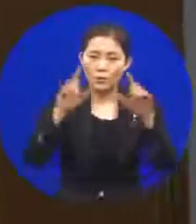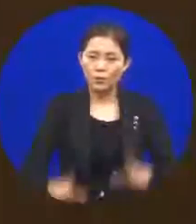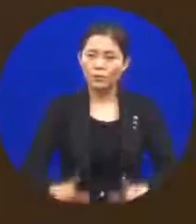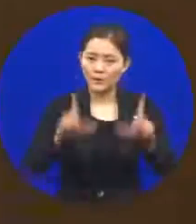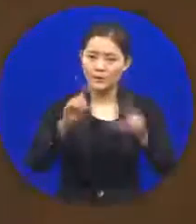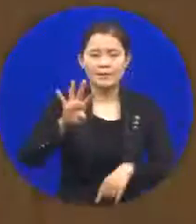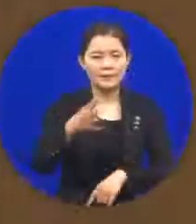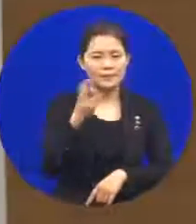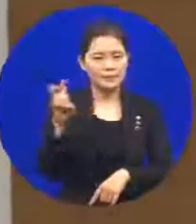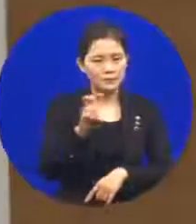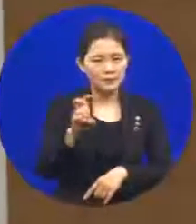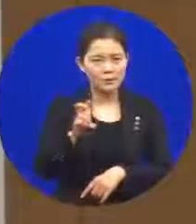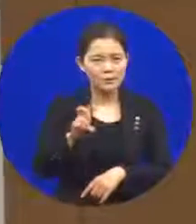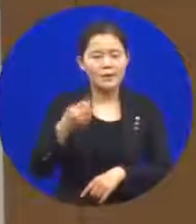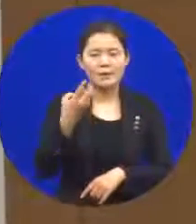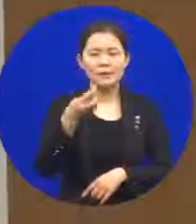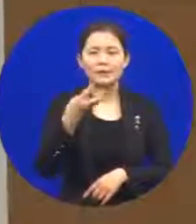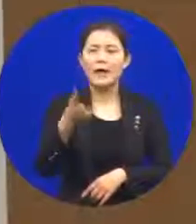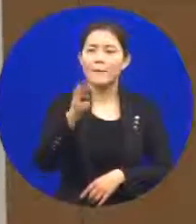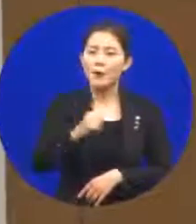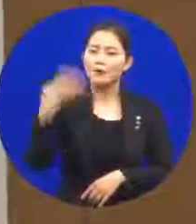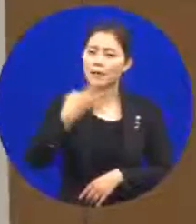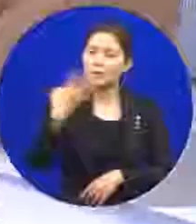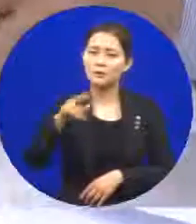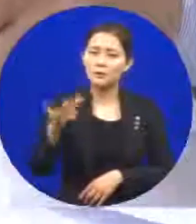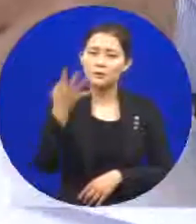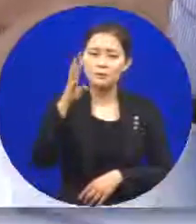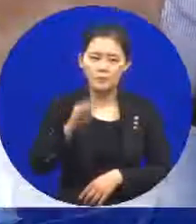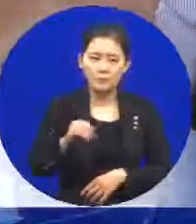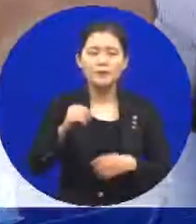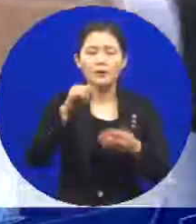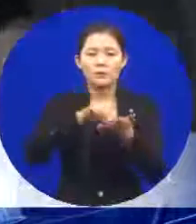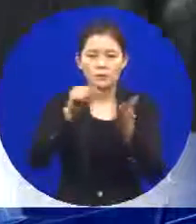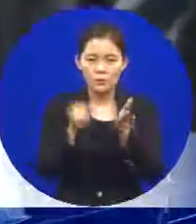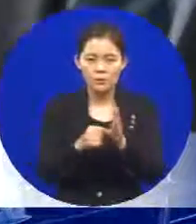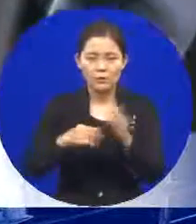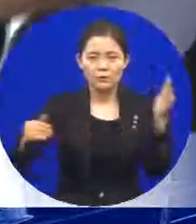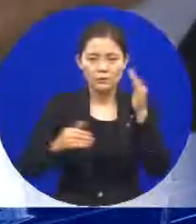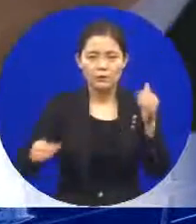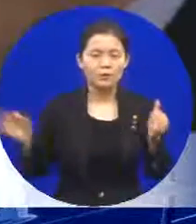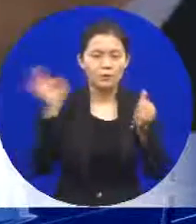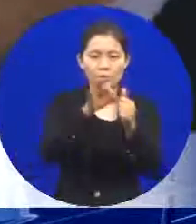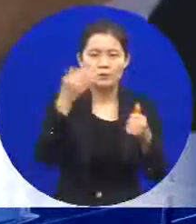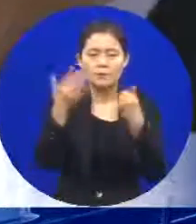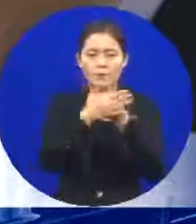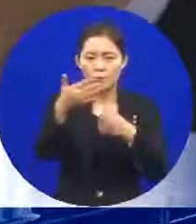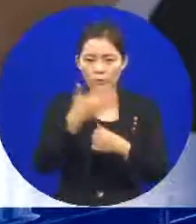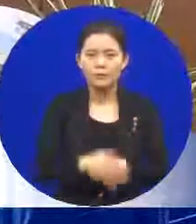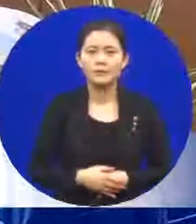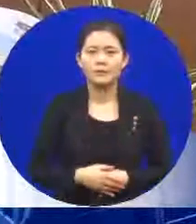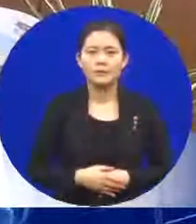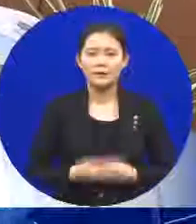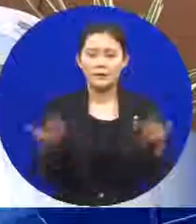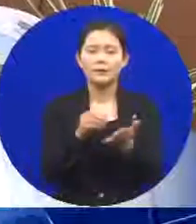용인시는 올해 420명의 학생에게 3억 4,770만 원의 장학금을 지급합니다. 장학금의 종류는 진학, 우수, 효행